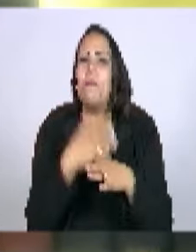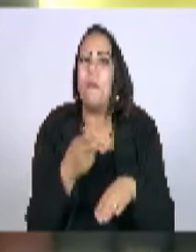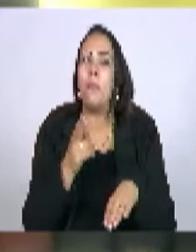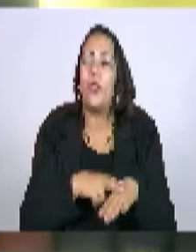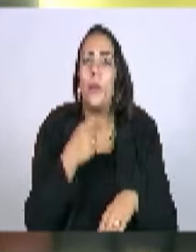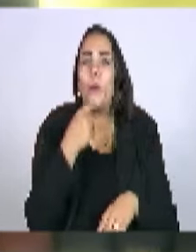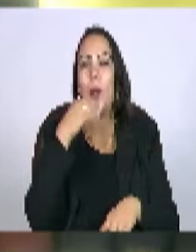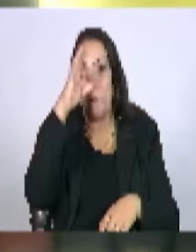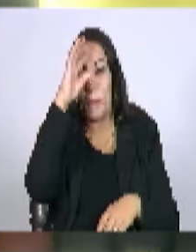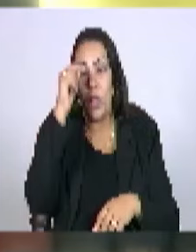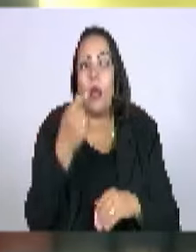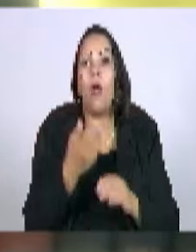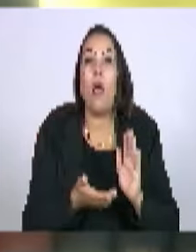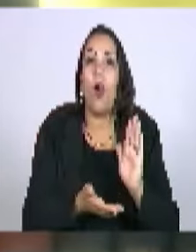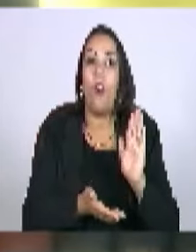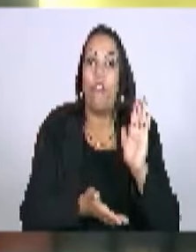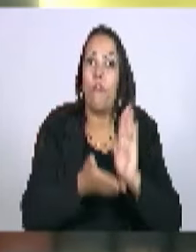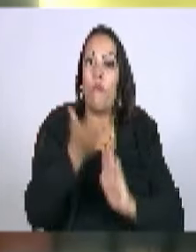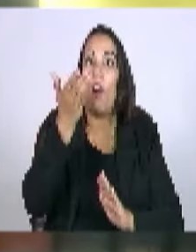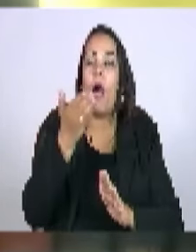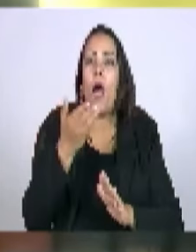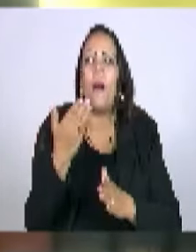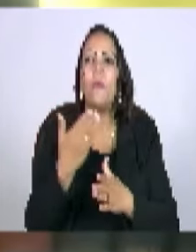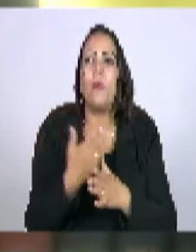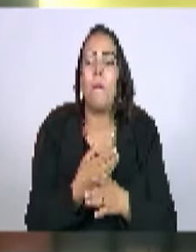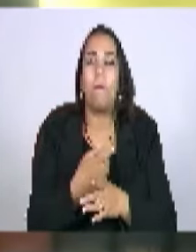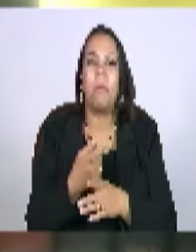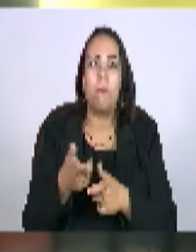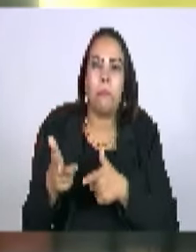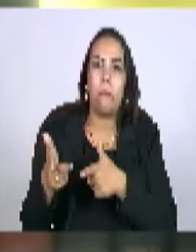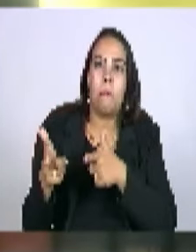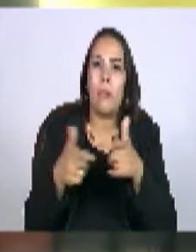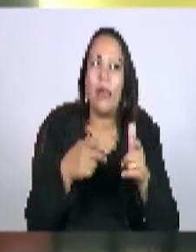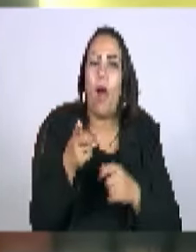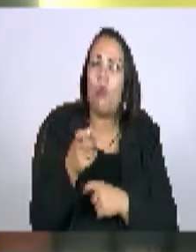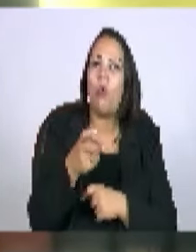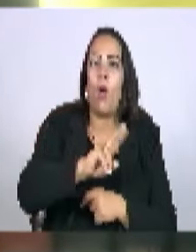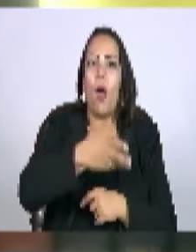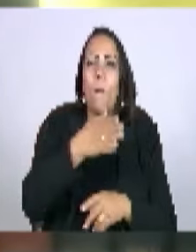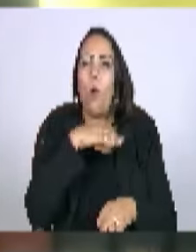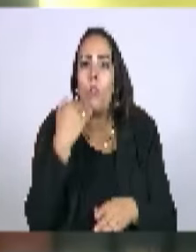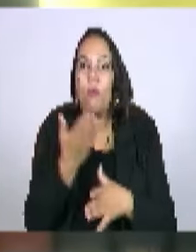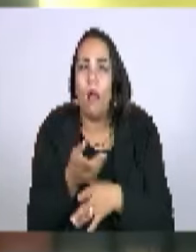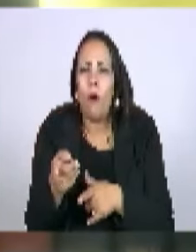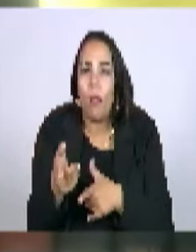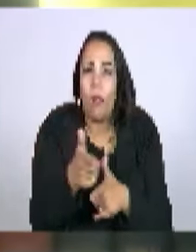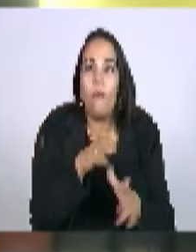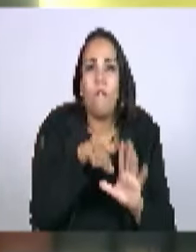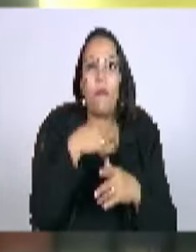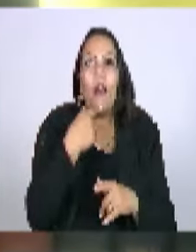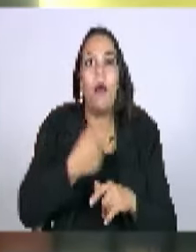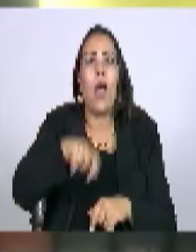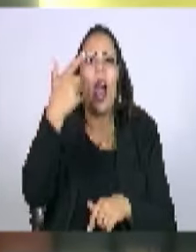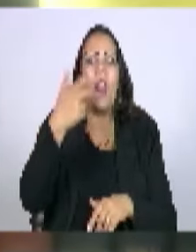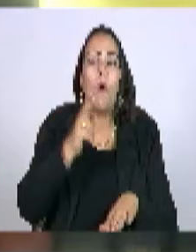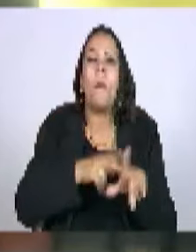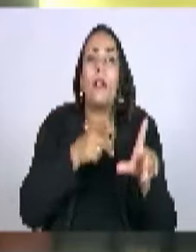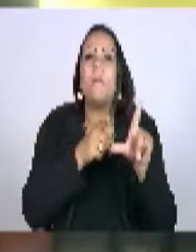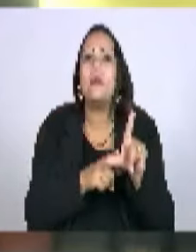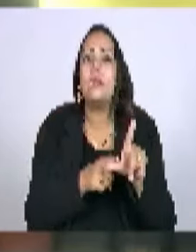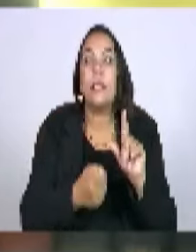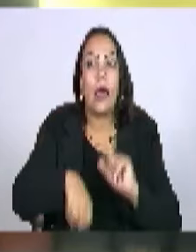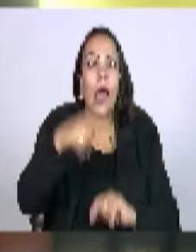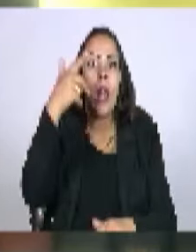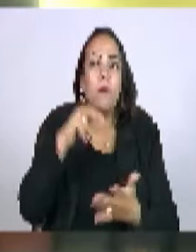ا ارتفاع تكلفه الاسمده ارتفاع الوقود كل ده ترجم في ارتفاع